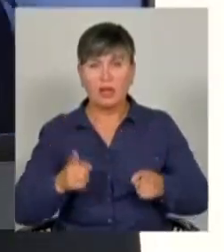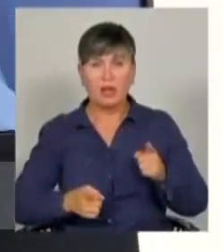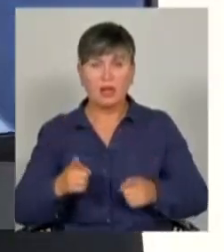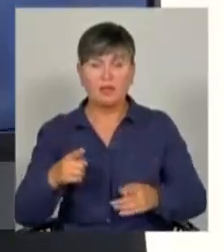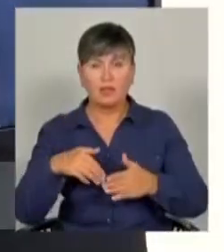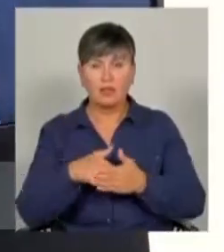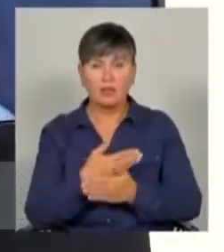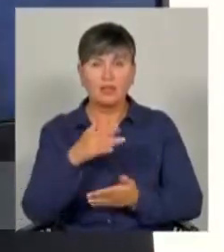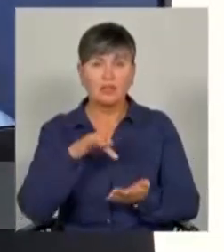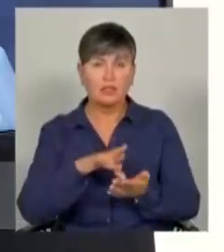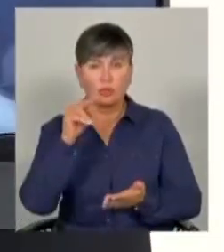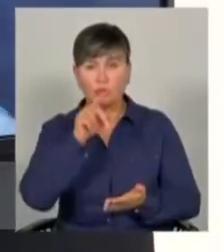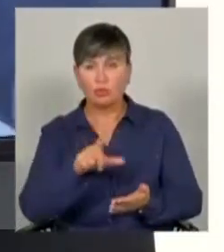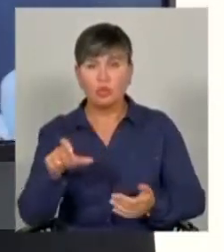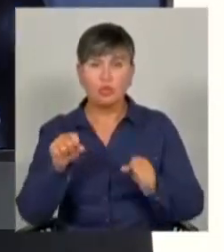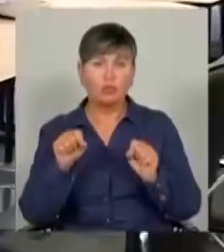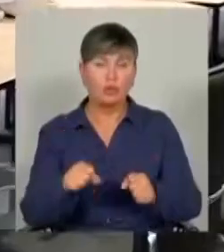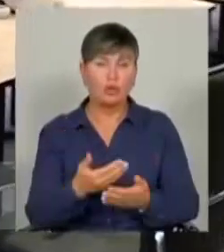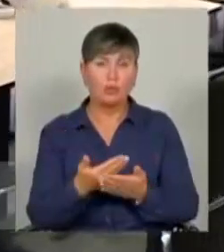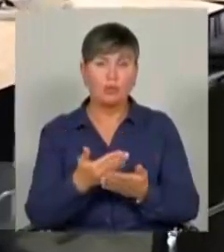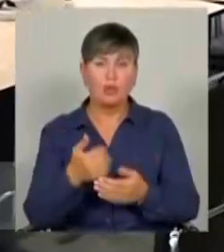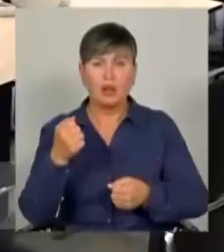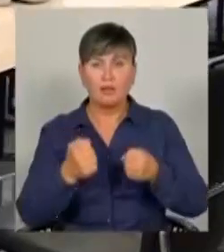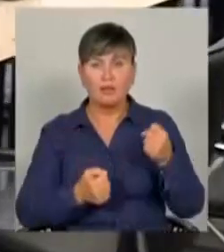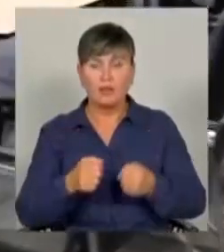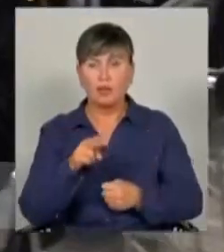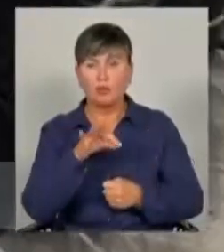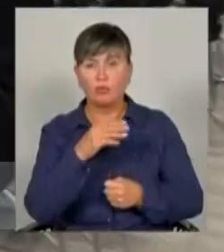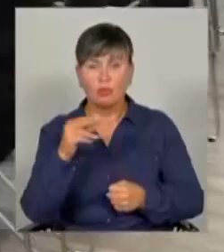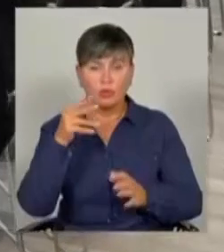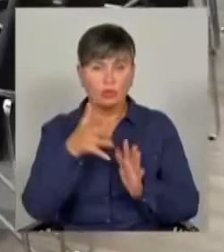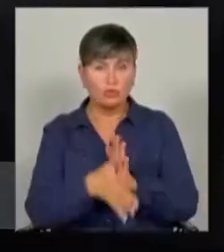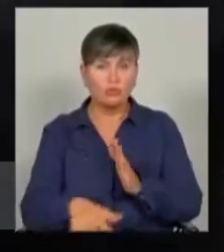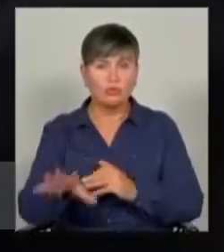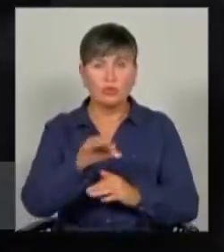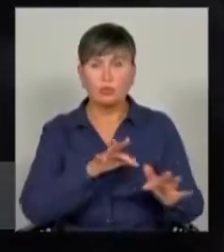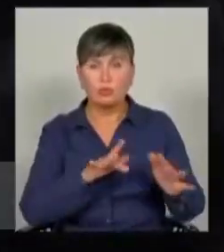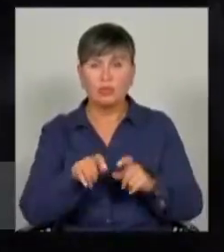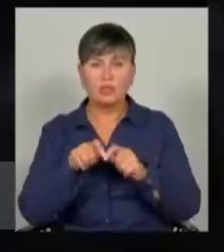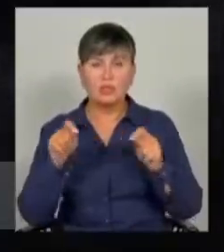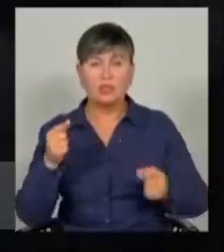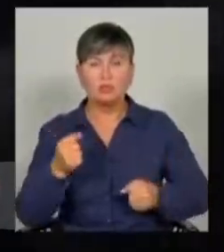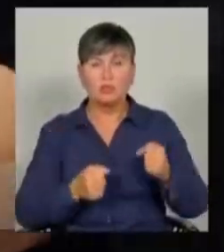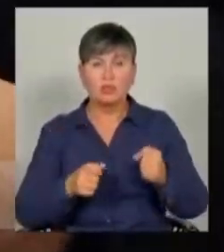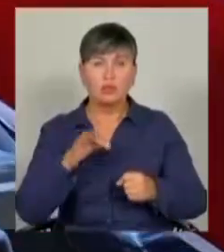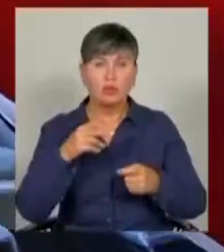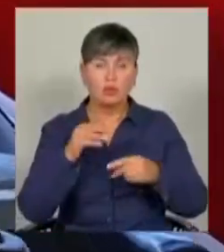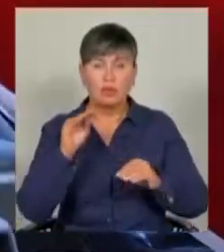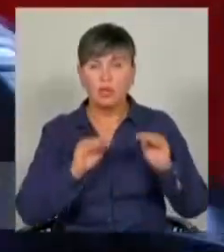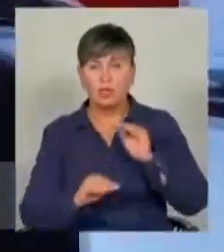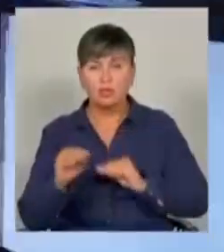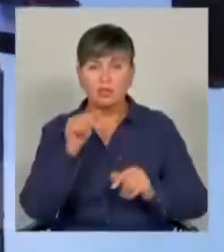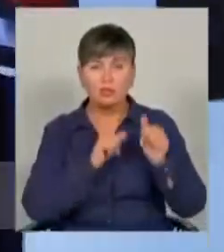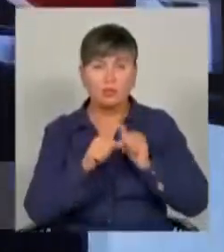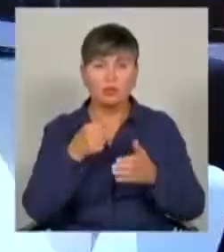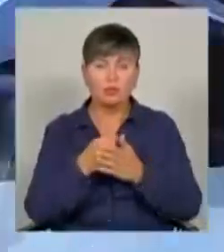В инновационном центре учащиеся смогут на примере автомобилей Porsche изучить абсолютно весь процесс создания машин, от конструирования испытаний